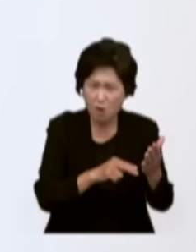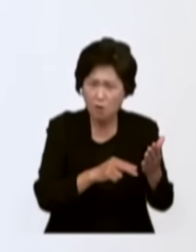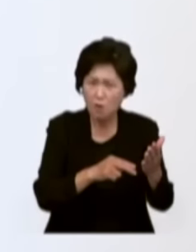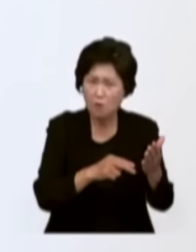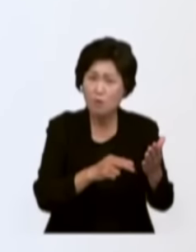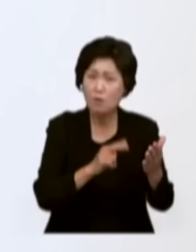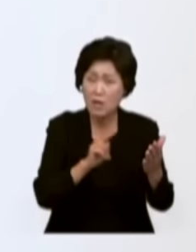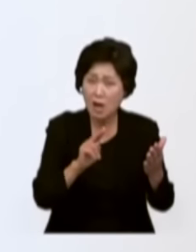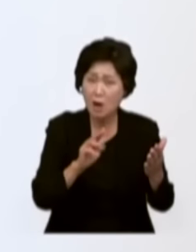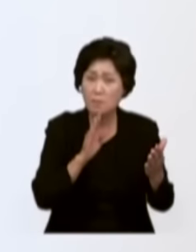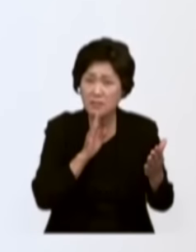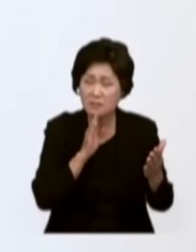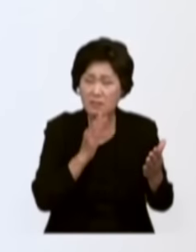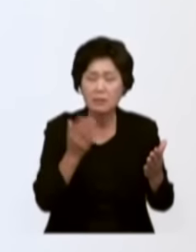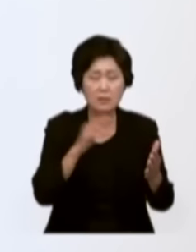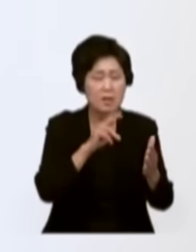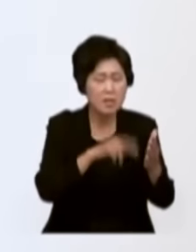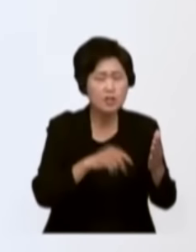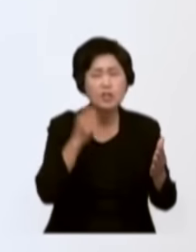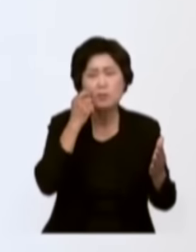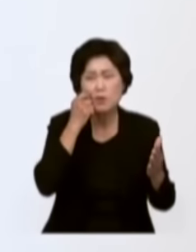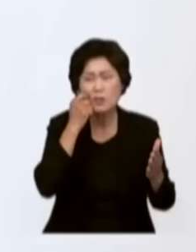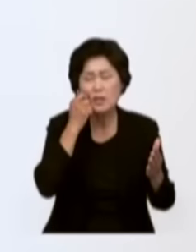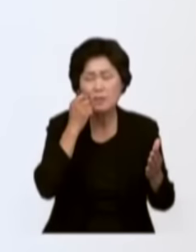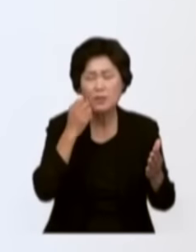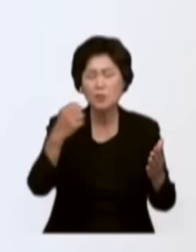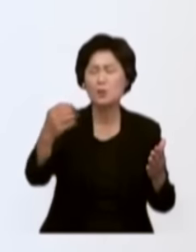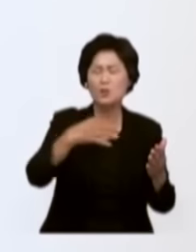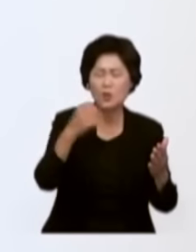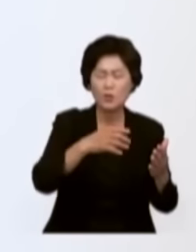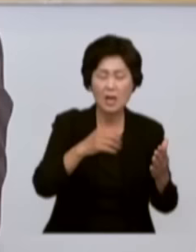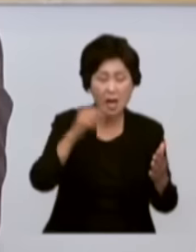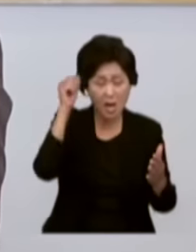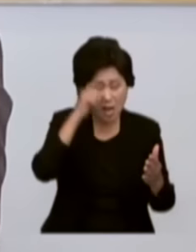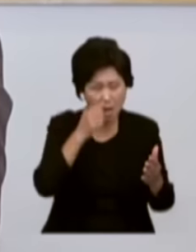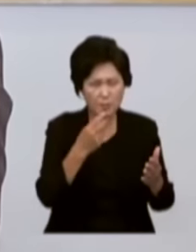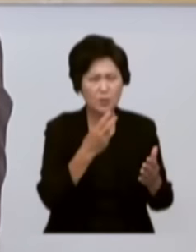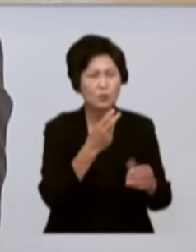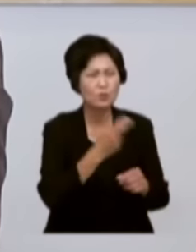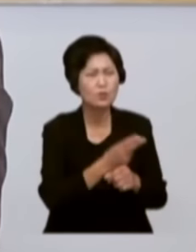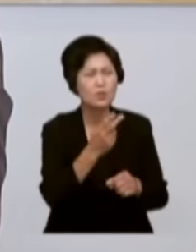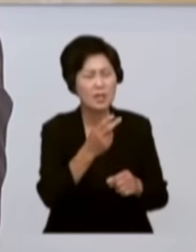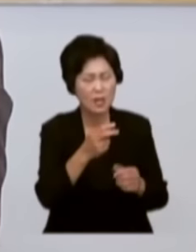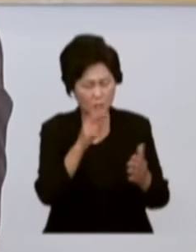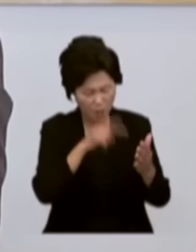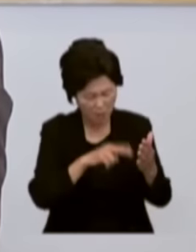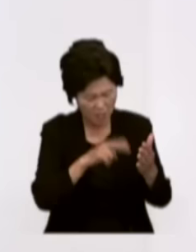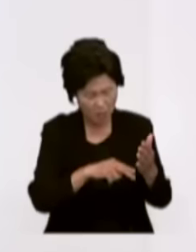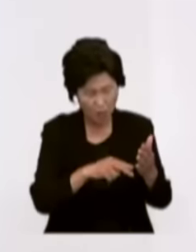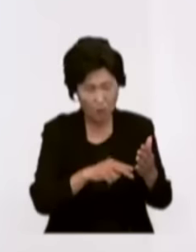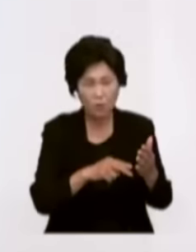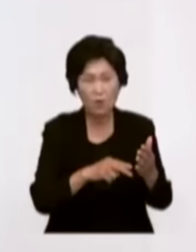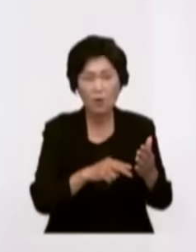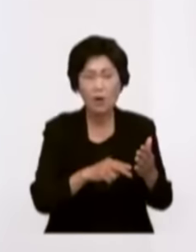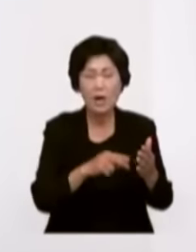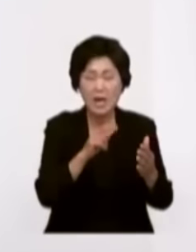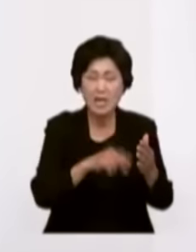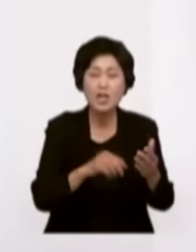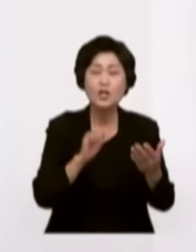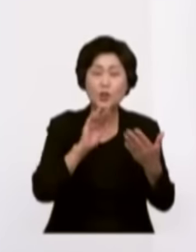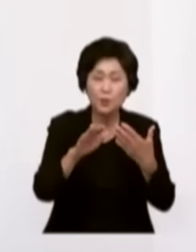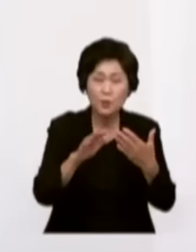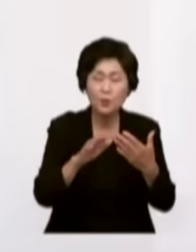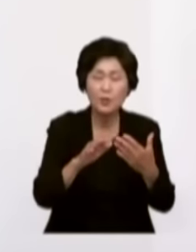그러면은 오빠 믿는다 읽어라 라고 하면 제가 새벽 2시도 와가지고 읽고 아침에 일어나서 무조건 읽어서 네. 그 읽은 다음에